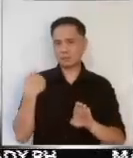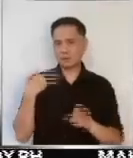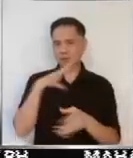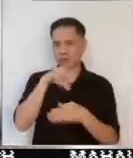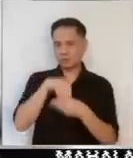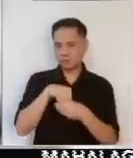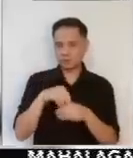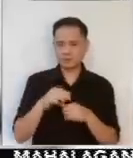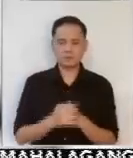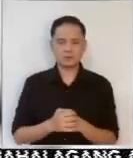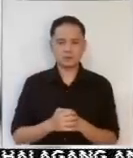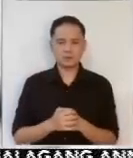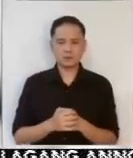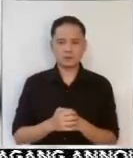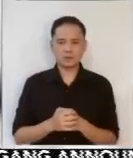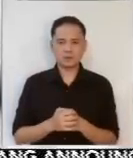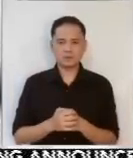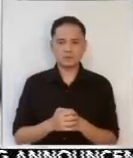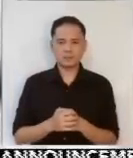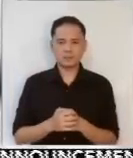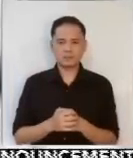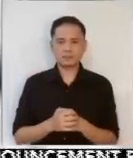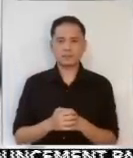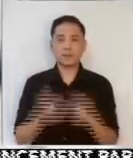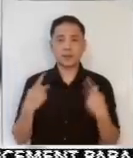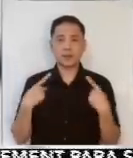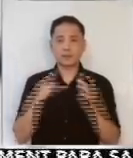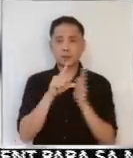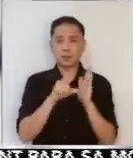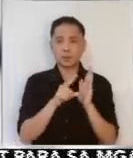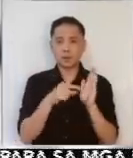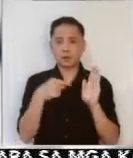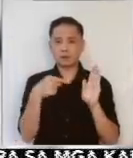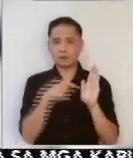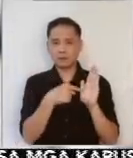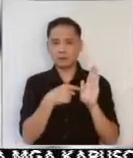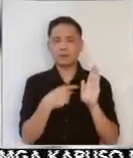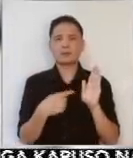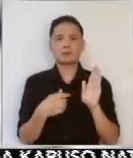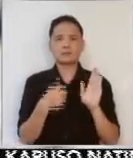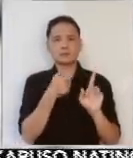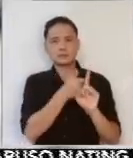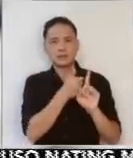kasing gray area yung batas natin doon sa entitlement ng